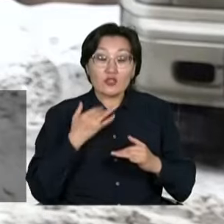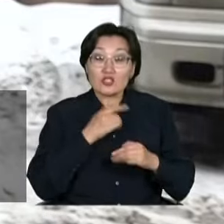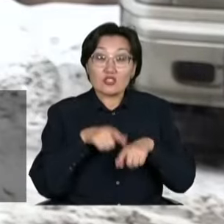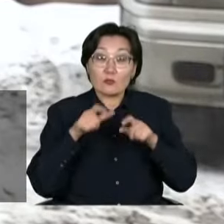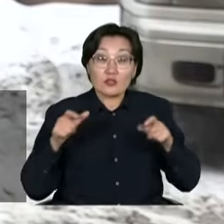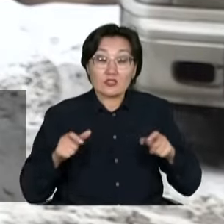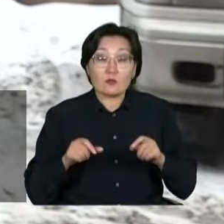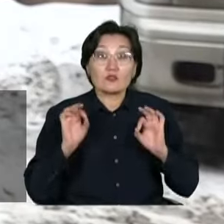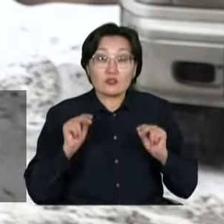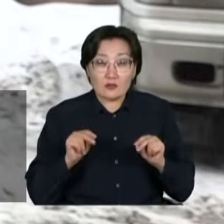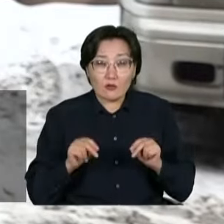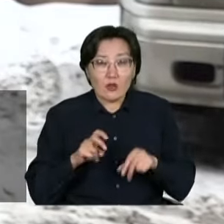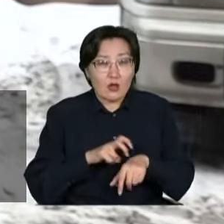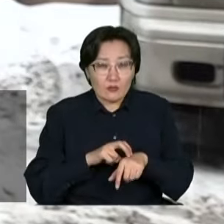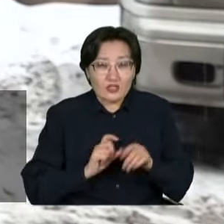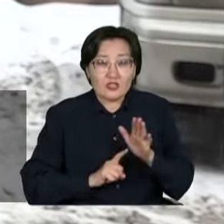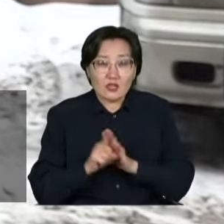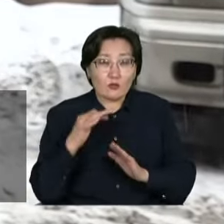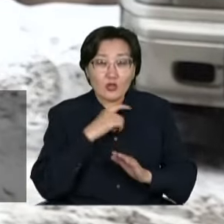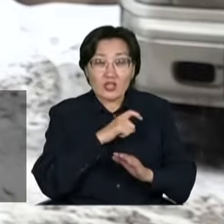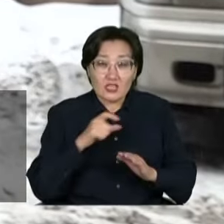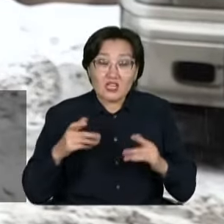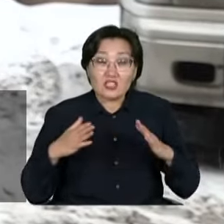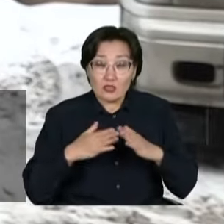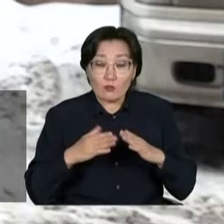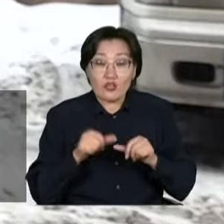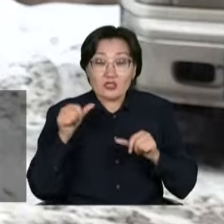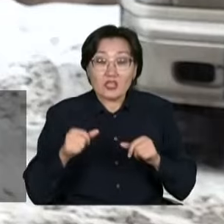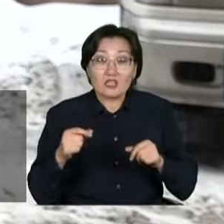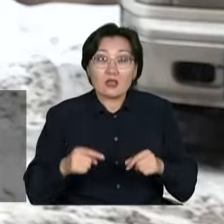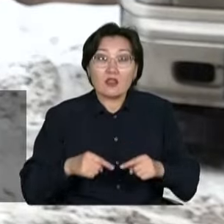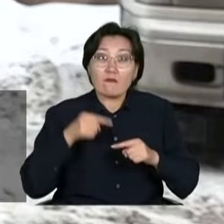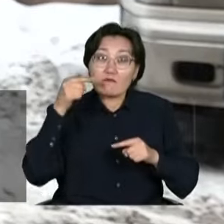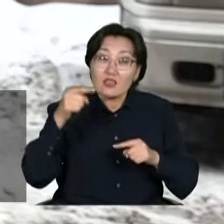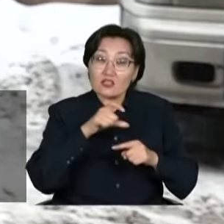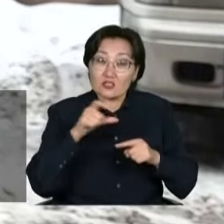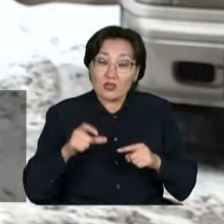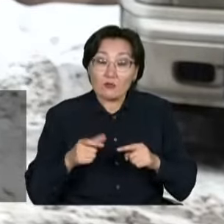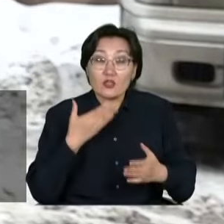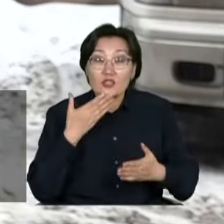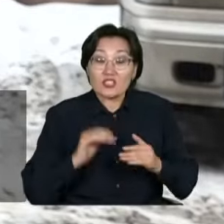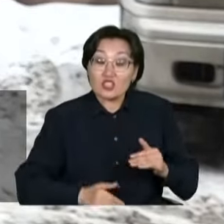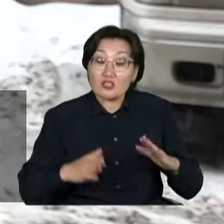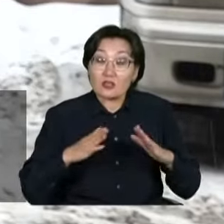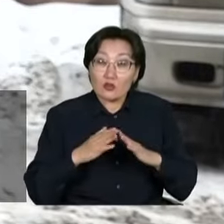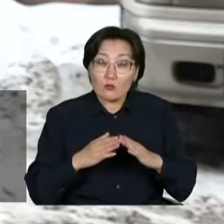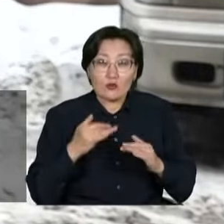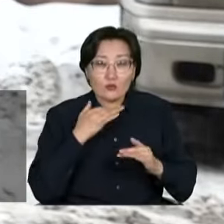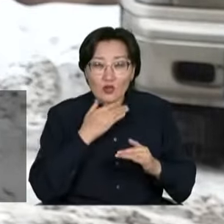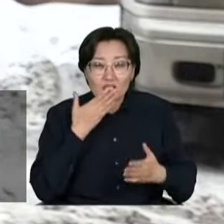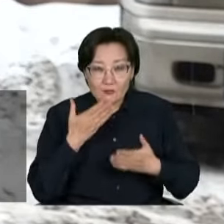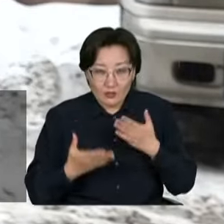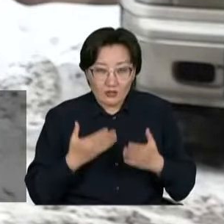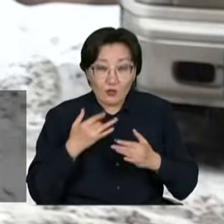Многие люди и правда стали бояться жилья в многоэтажках, и особенно на верхних этажах. Поднялся спрос на частные дома. Причем не